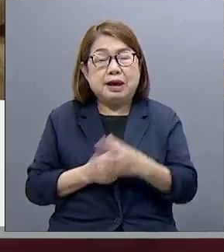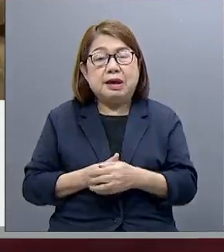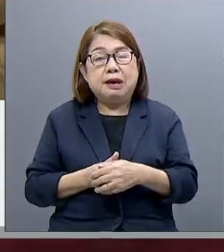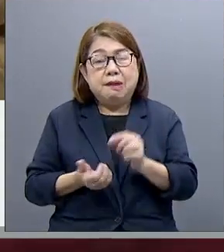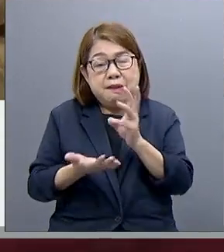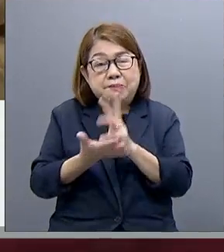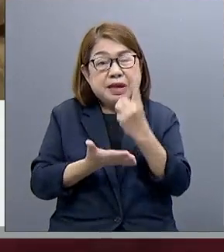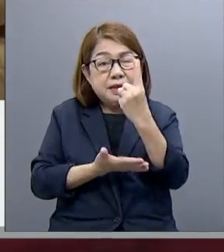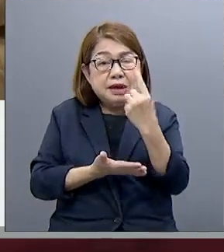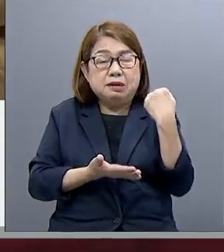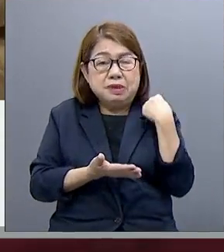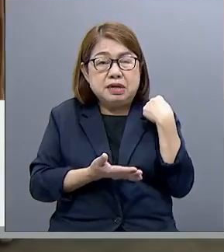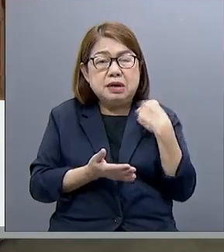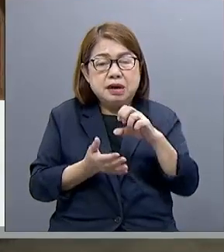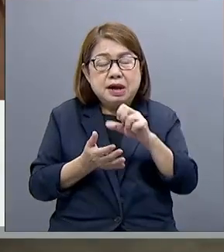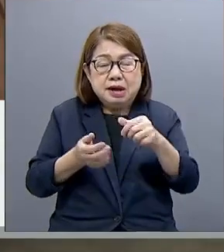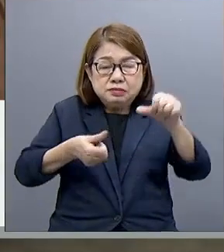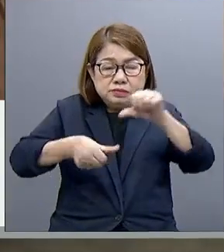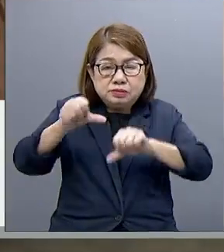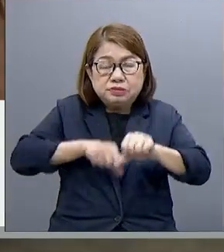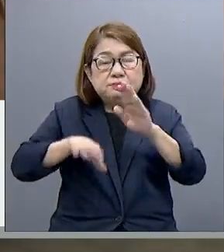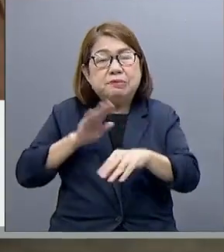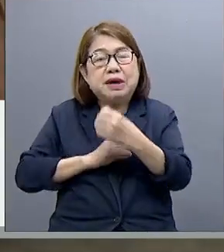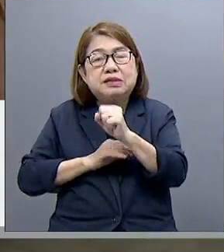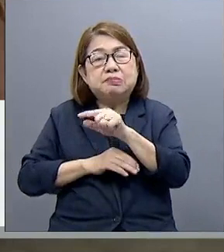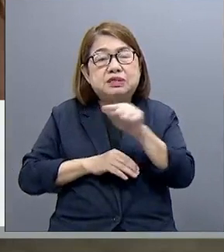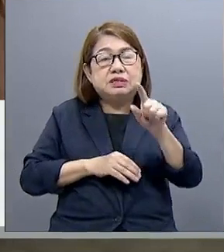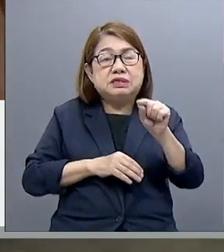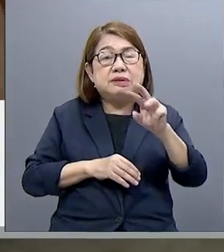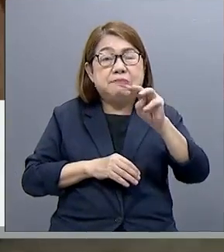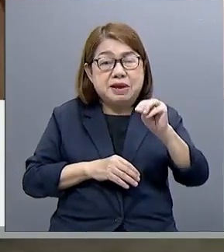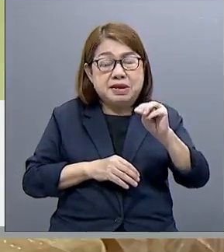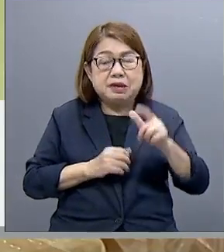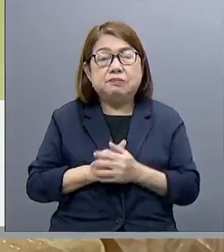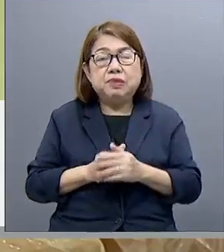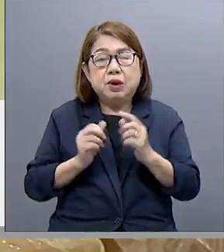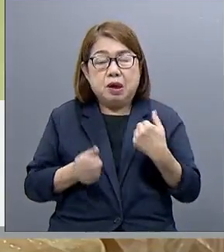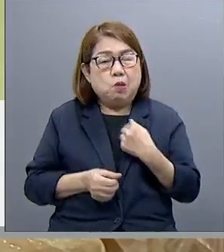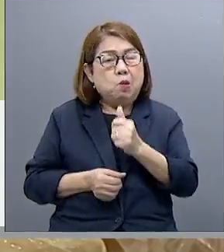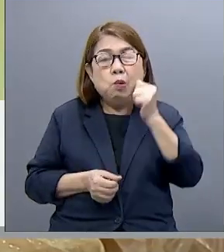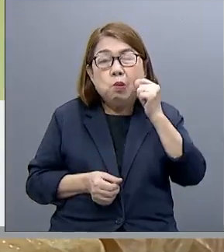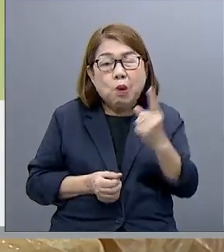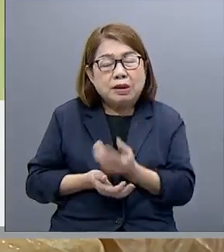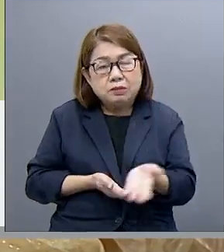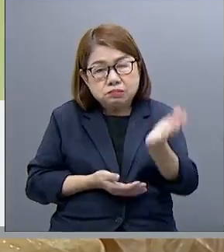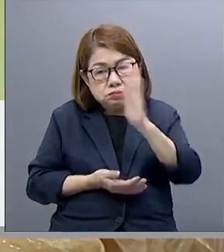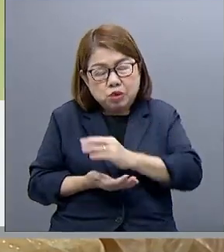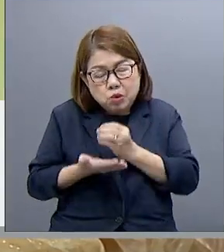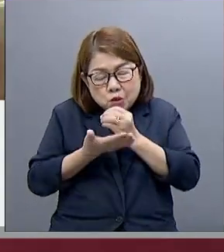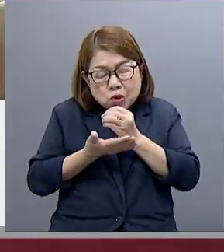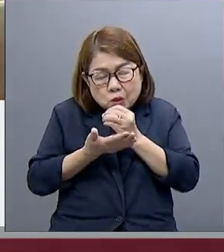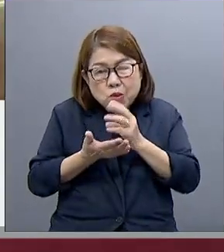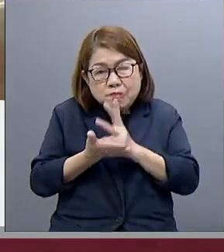มีบริสุทธิ์ 10-20มกรคนเสพจะเสพ 1-3เมตต่อวันแต่ในขณะที่